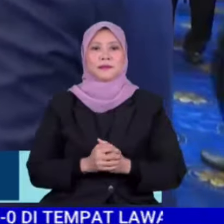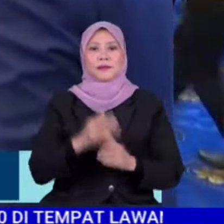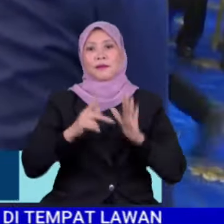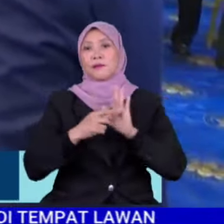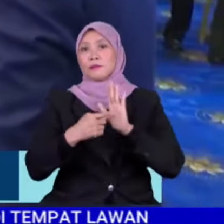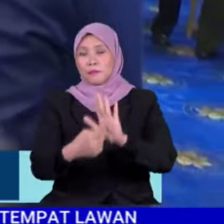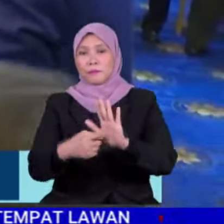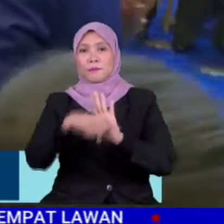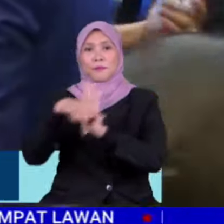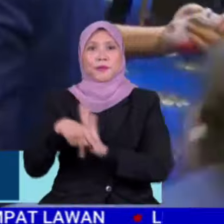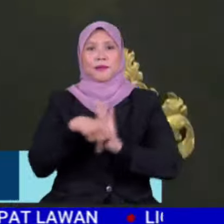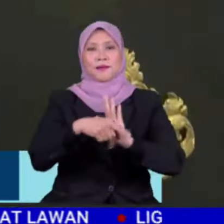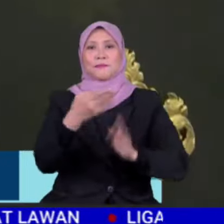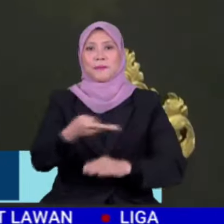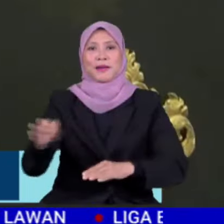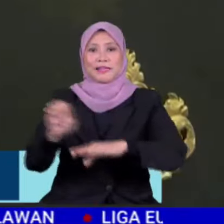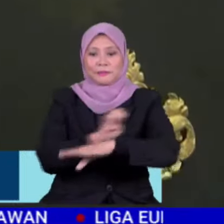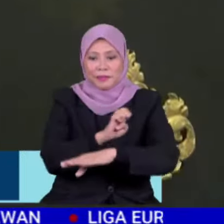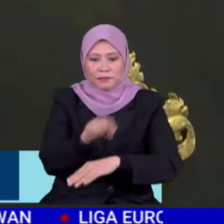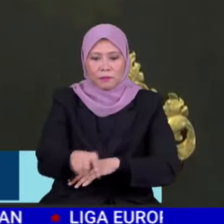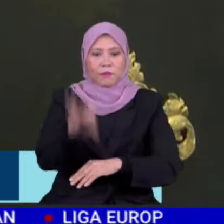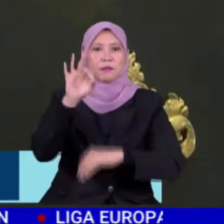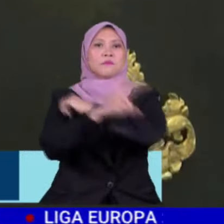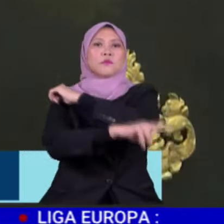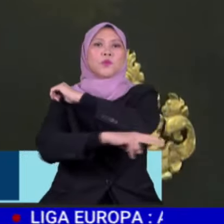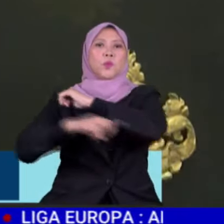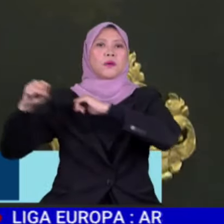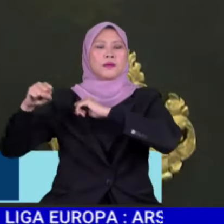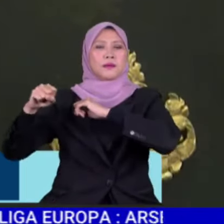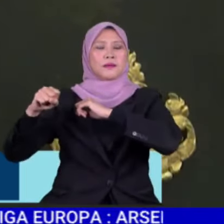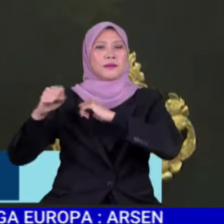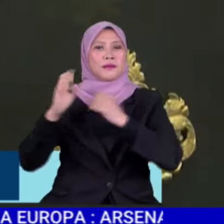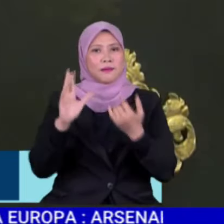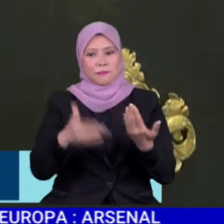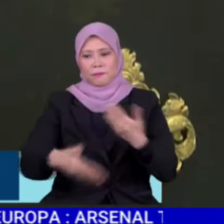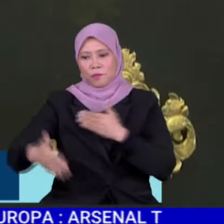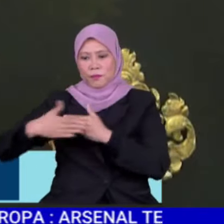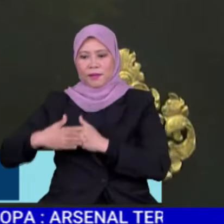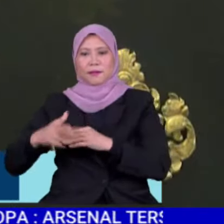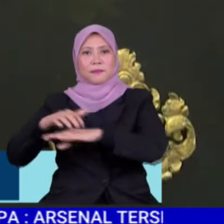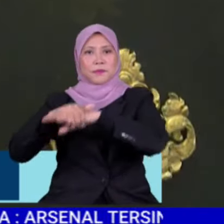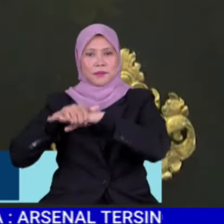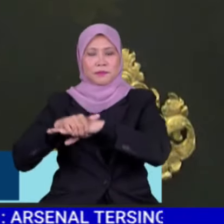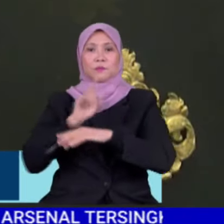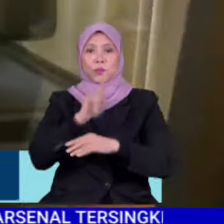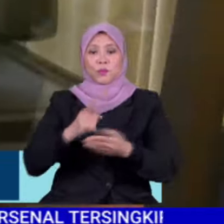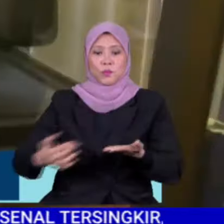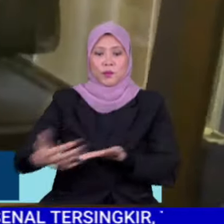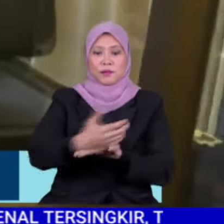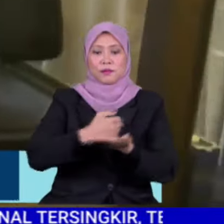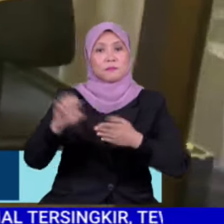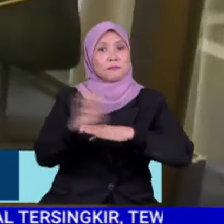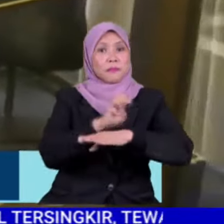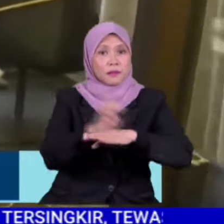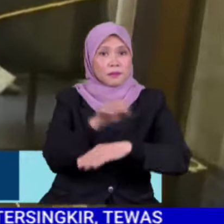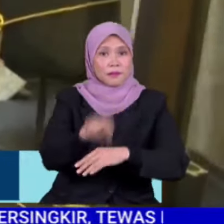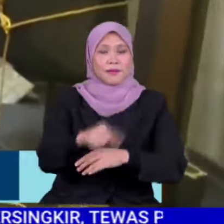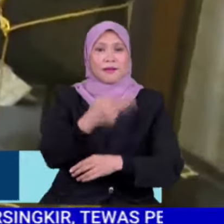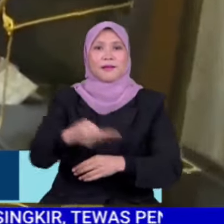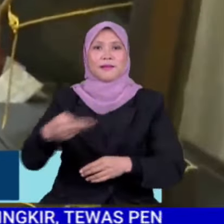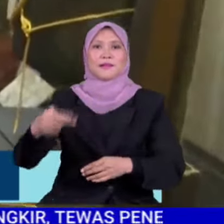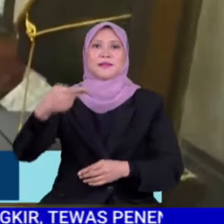kemas dan mahkota angkor yang dicuri telah dipertontonkan setelah dibawa pulang dari Britain. Koleksi barang kemas berkenaan adalah